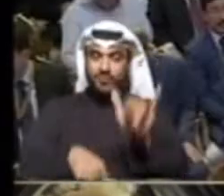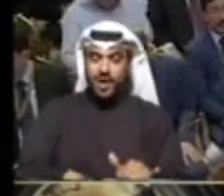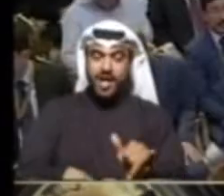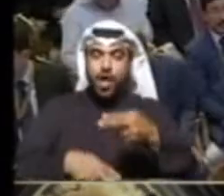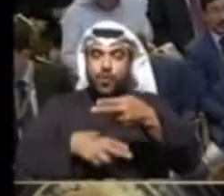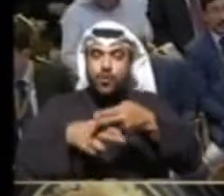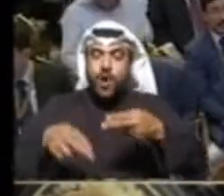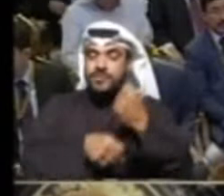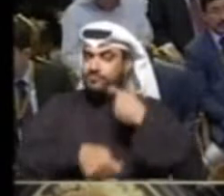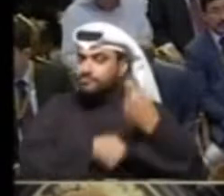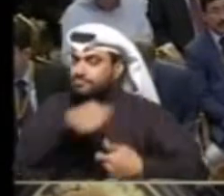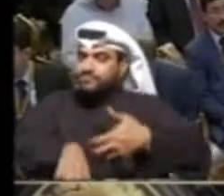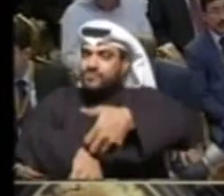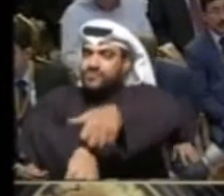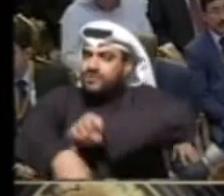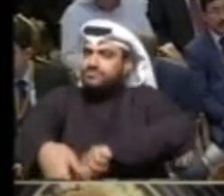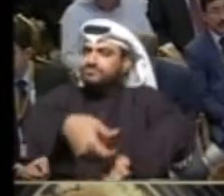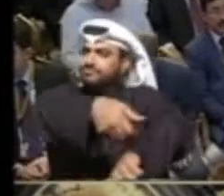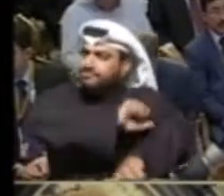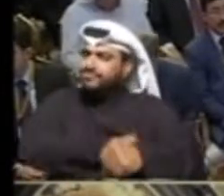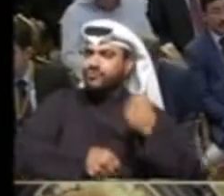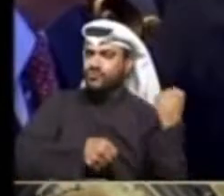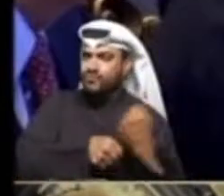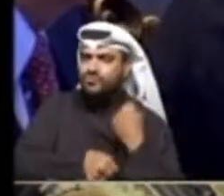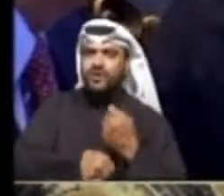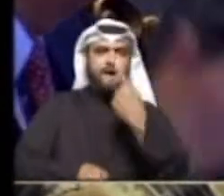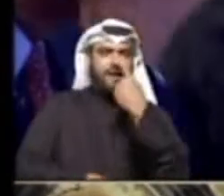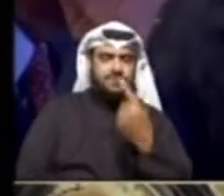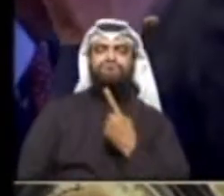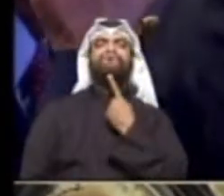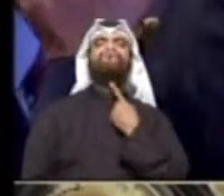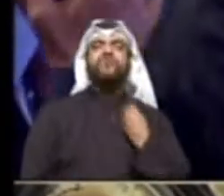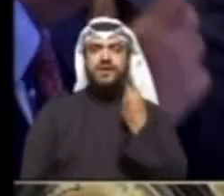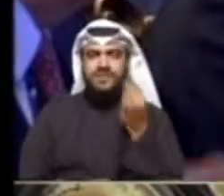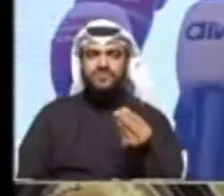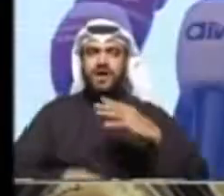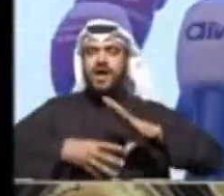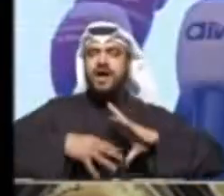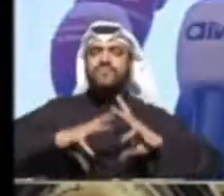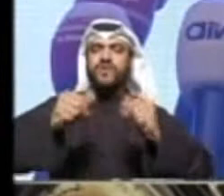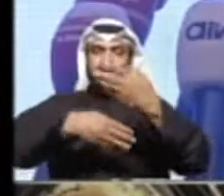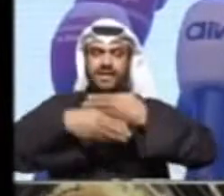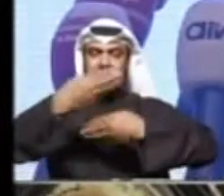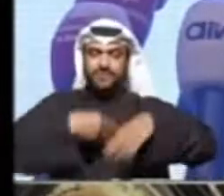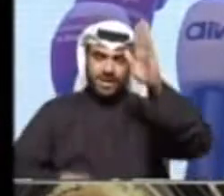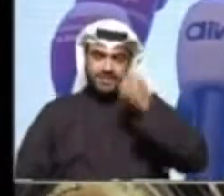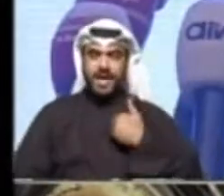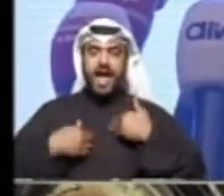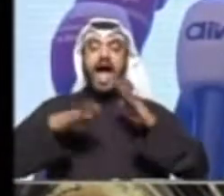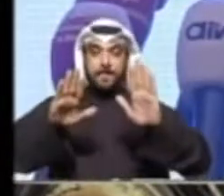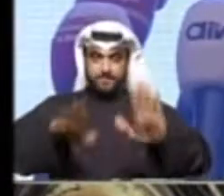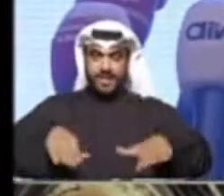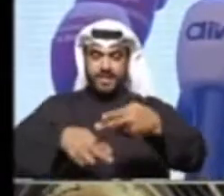تبذل دولة الكويت جهودا كبيرة لتغطية احتياجات إعادة الإعمار في العراق. ونحن في دولة